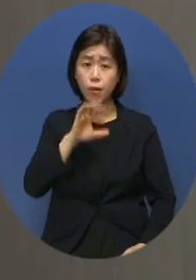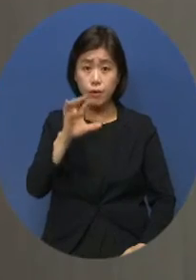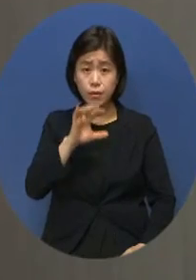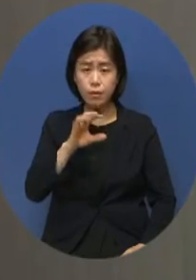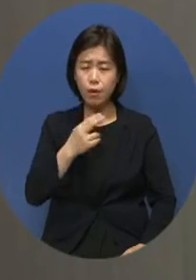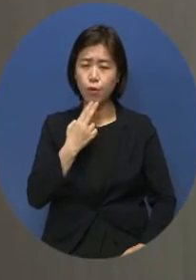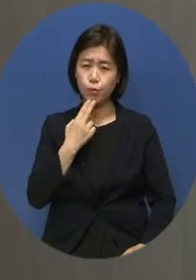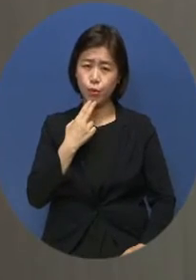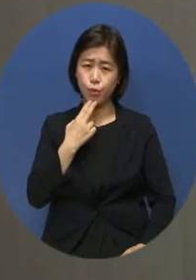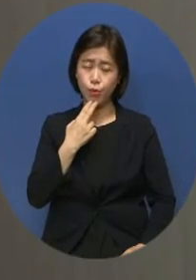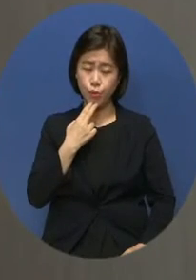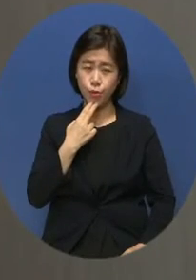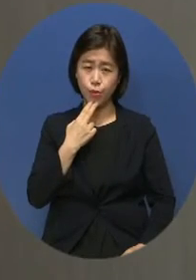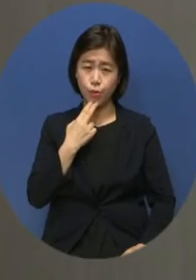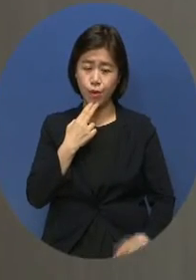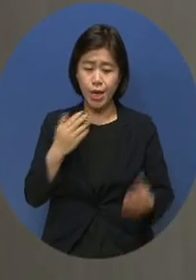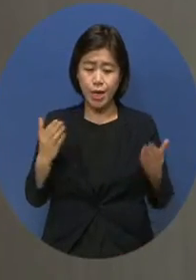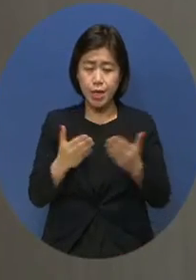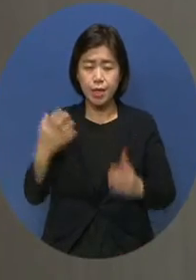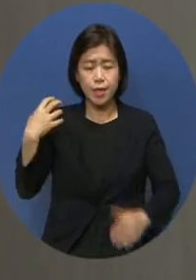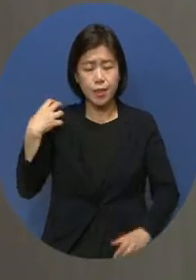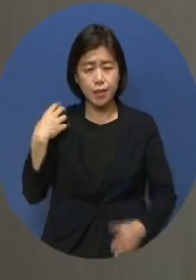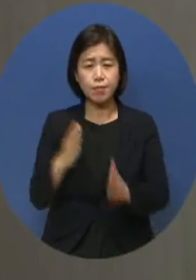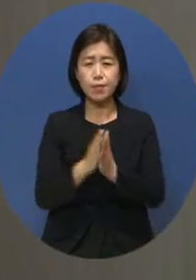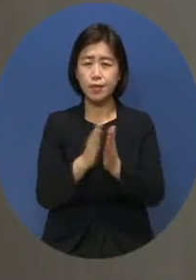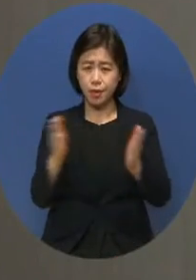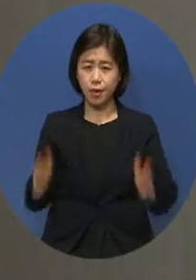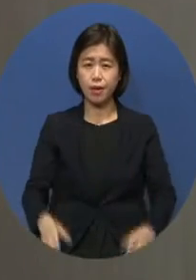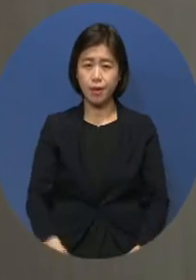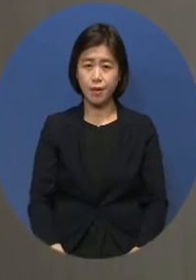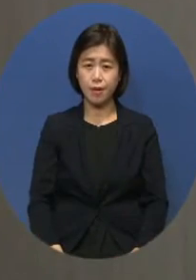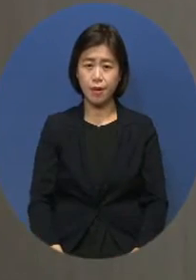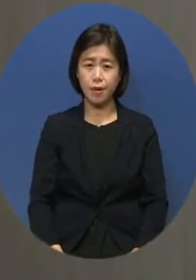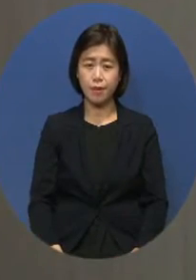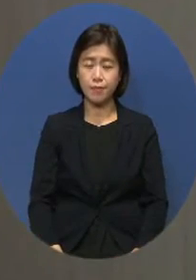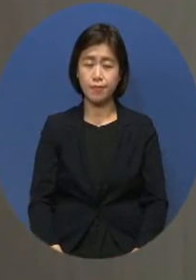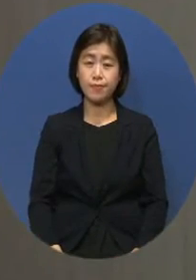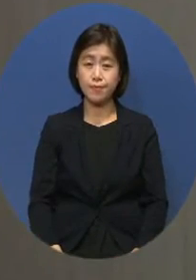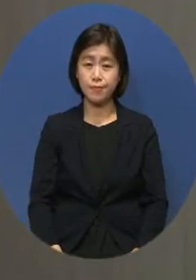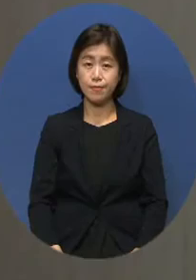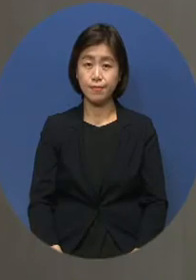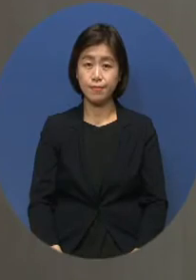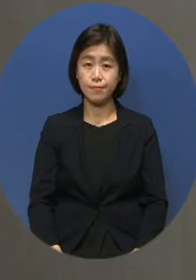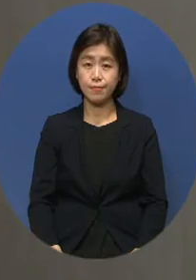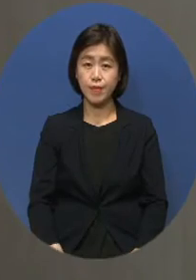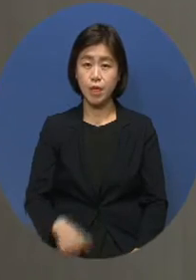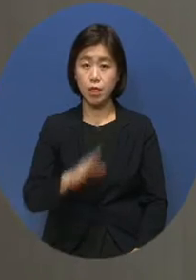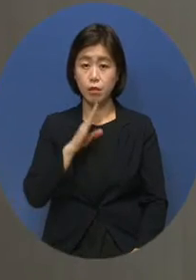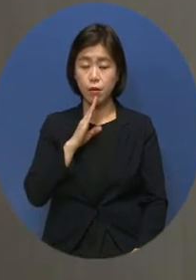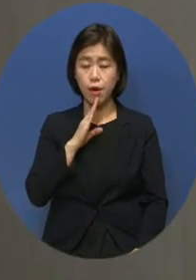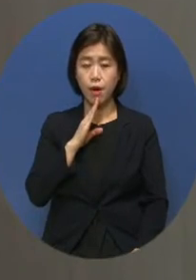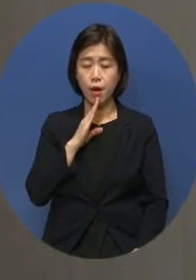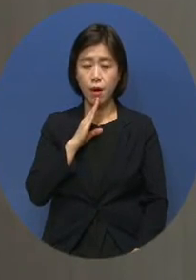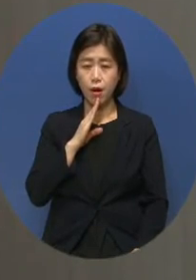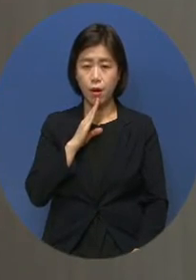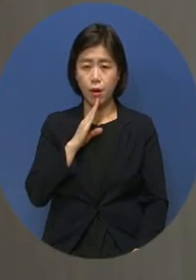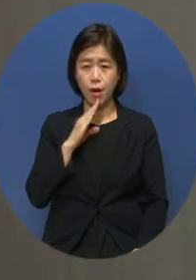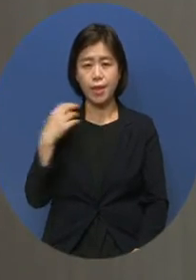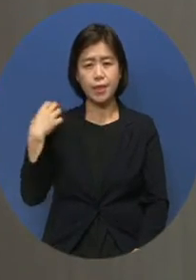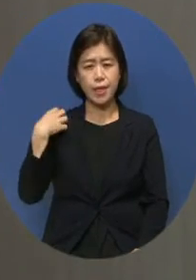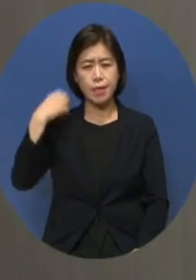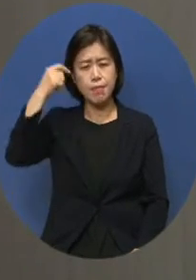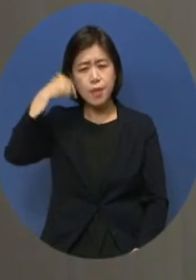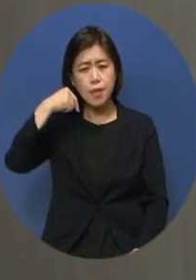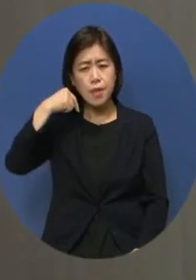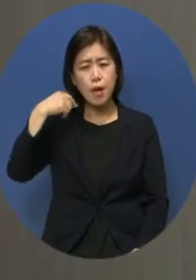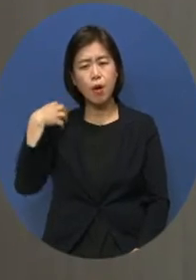네, 그냥 임기가 시작되는 그 순간부터 한 몫을 충실히 해내야 되는 거기 때문에 엄청난 사실은 책임감,